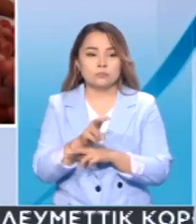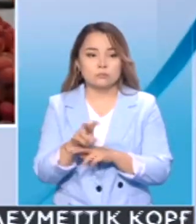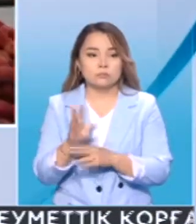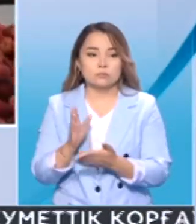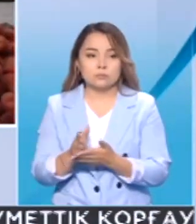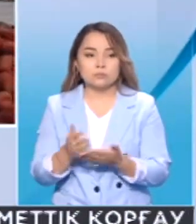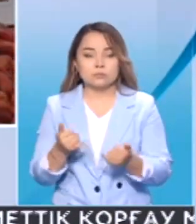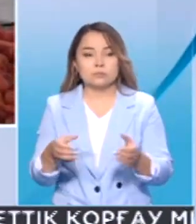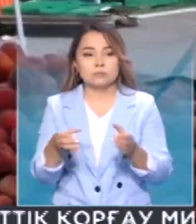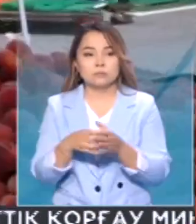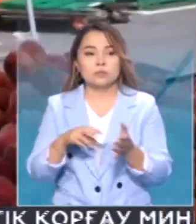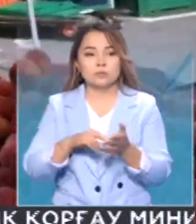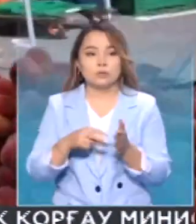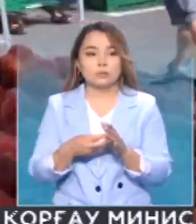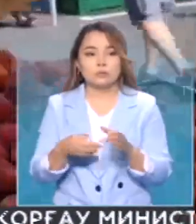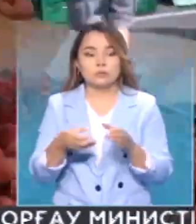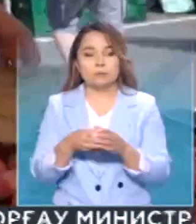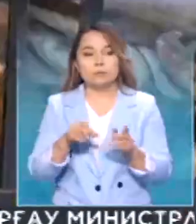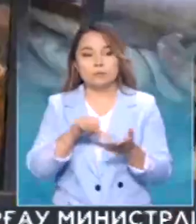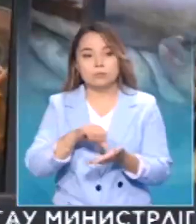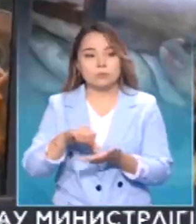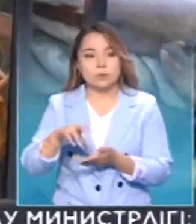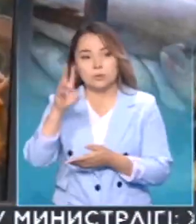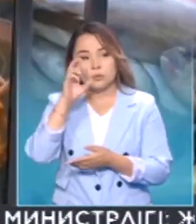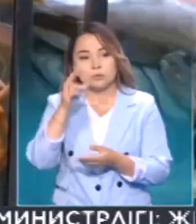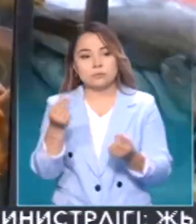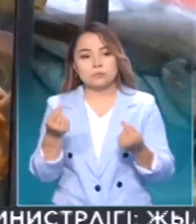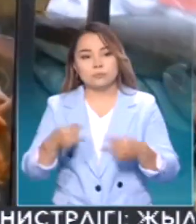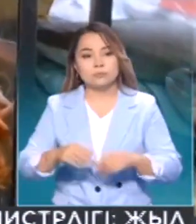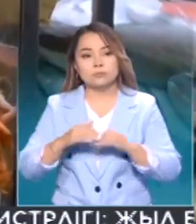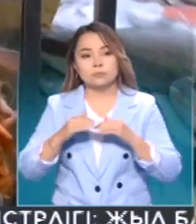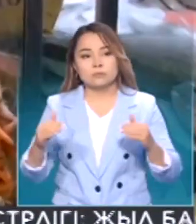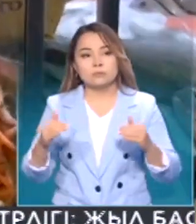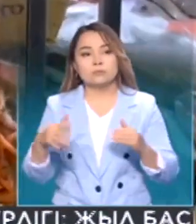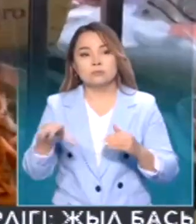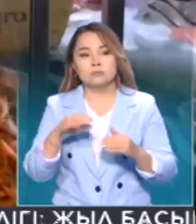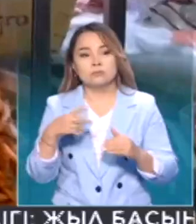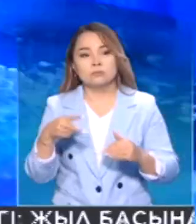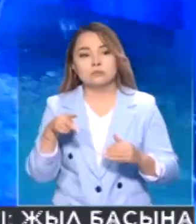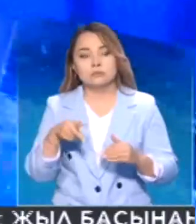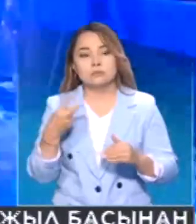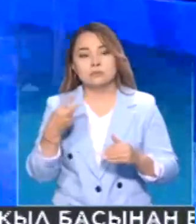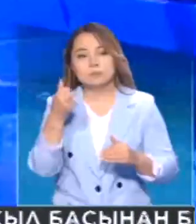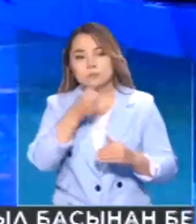Елдегі федералдық жоспарлау бюросының дерегінше корольдікте инфляция деңгейі 2022 жылы